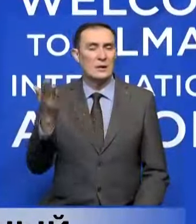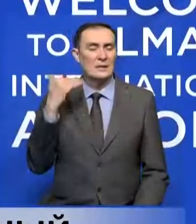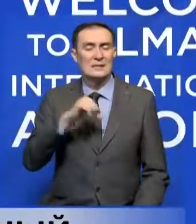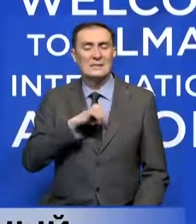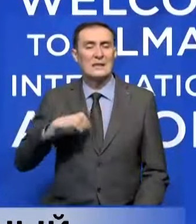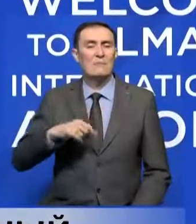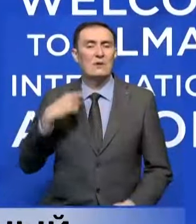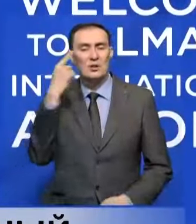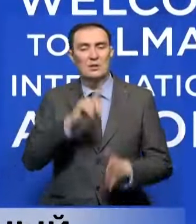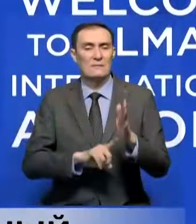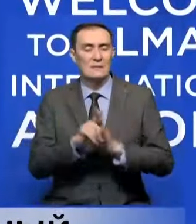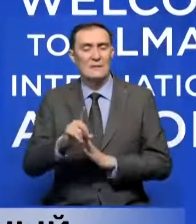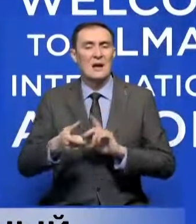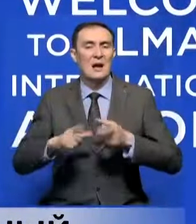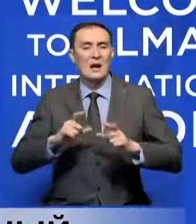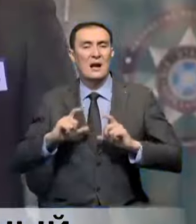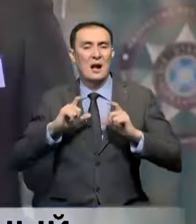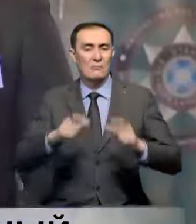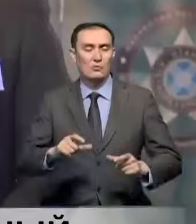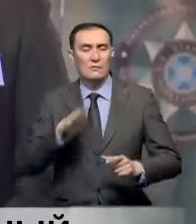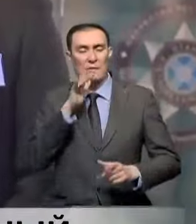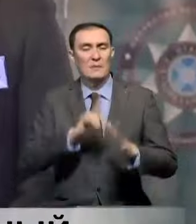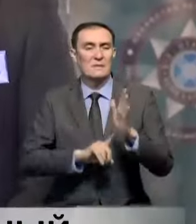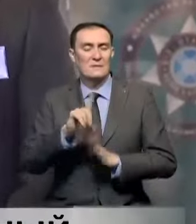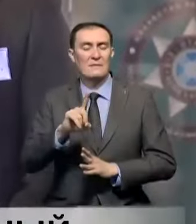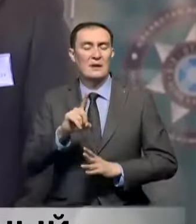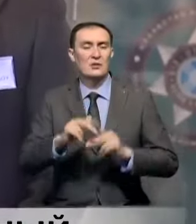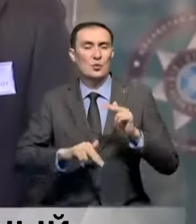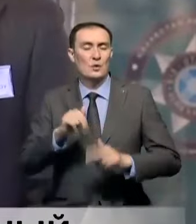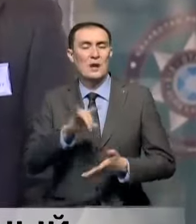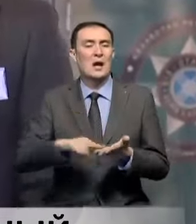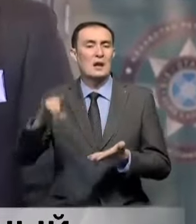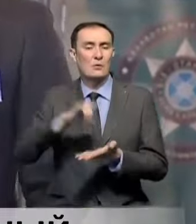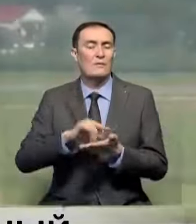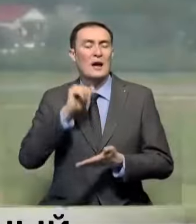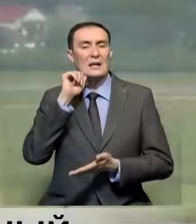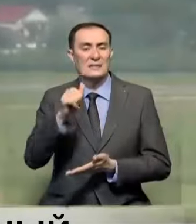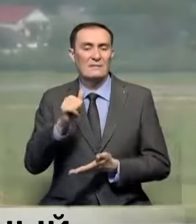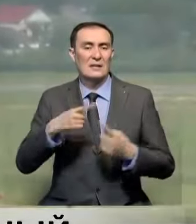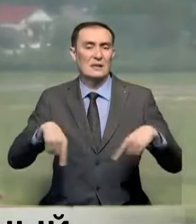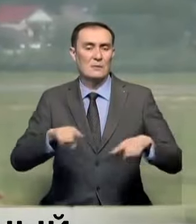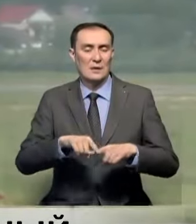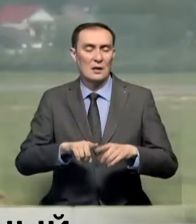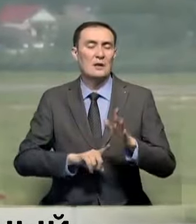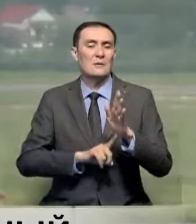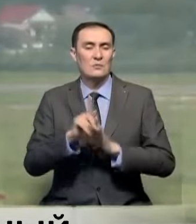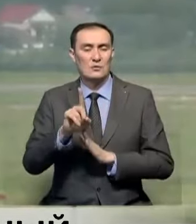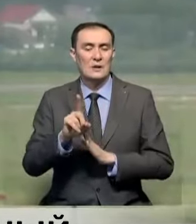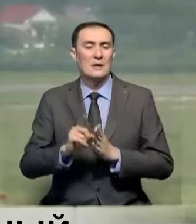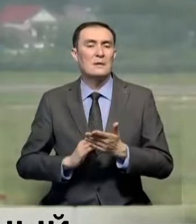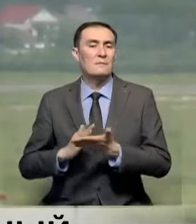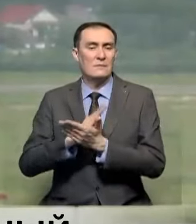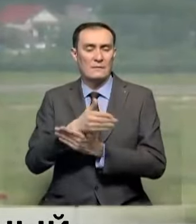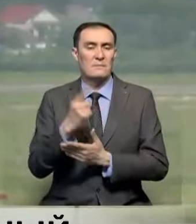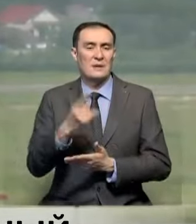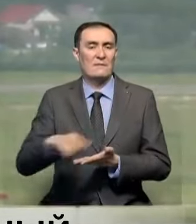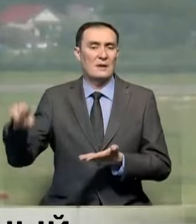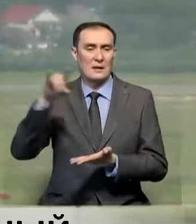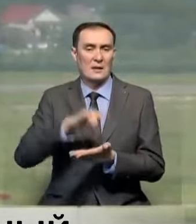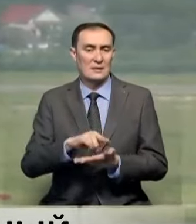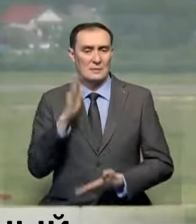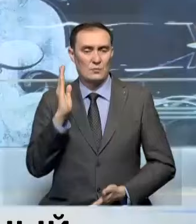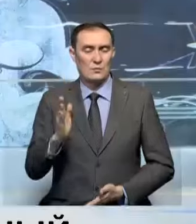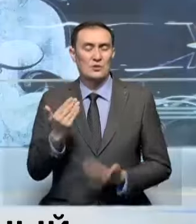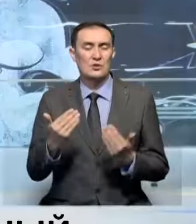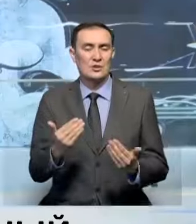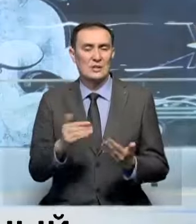закладывал капсулу на месте строительства новой воздушной Гавани А завтра Терминал уже примет первые рейсы сейчас с